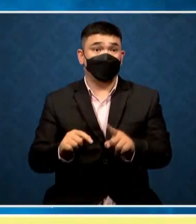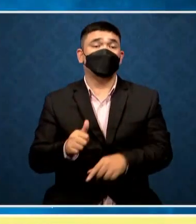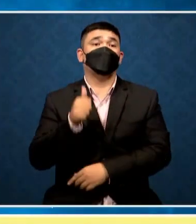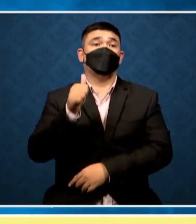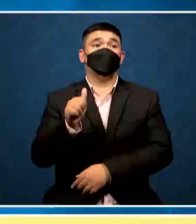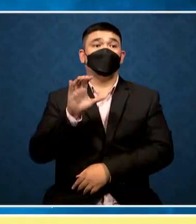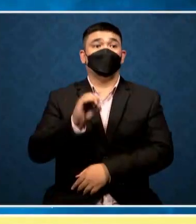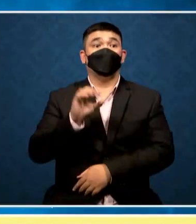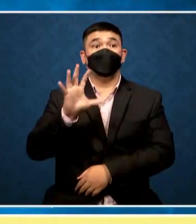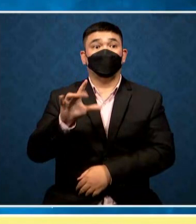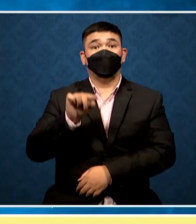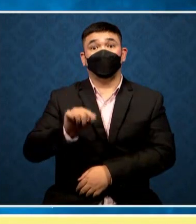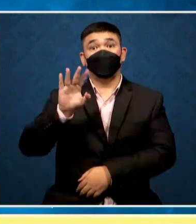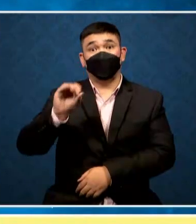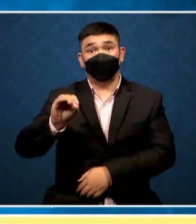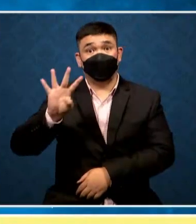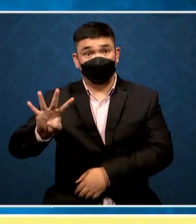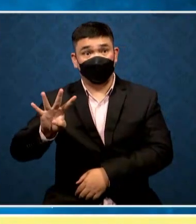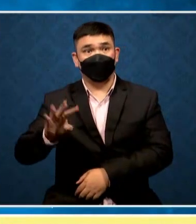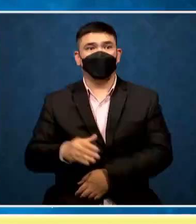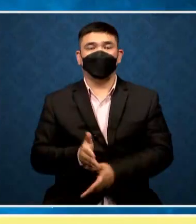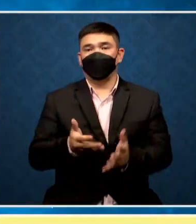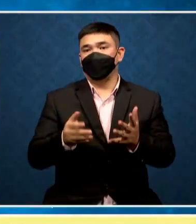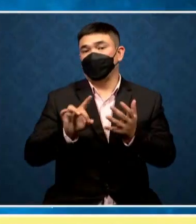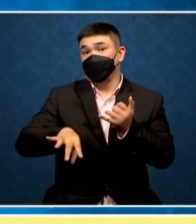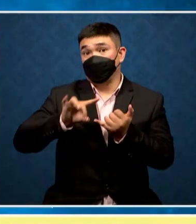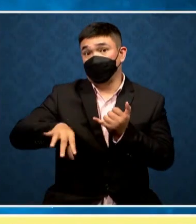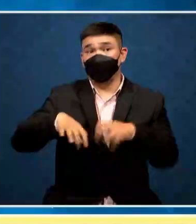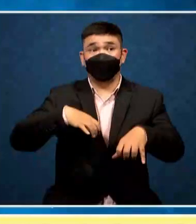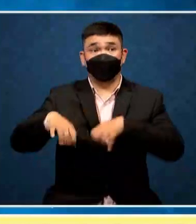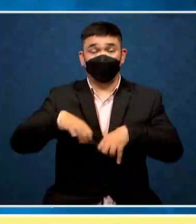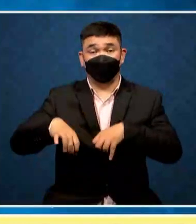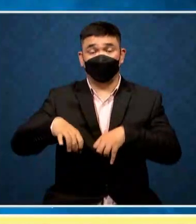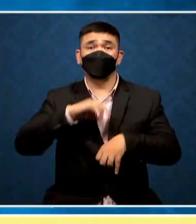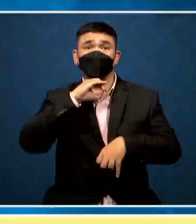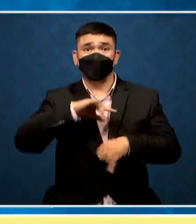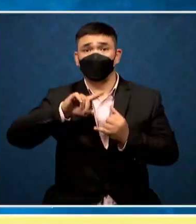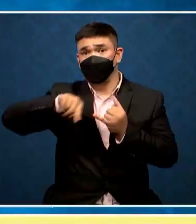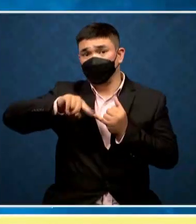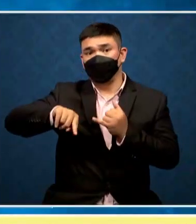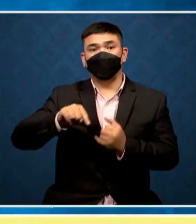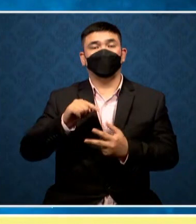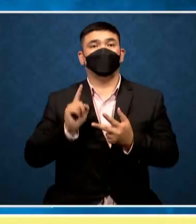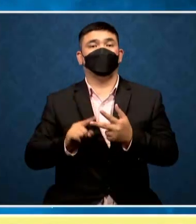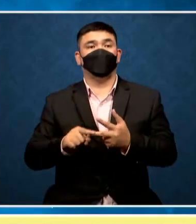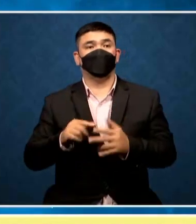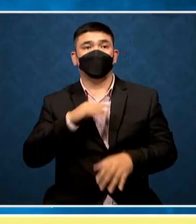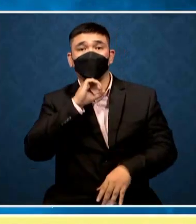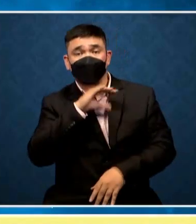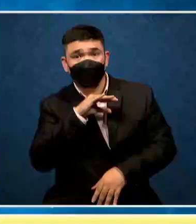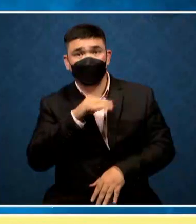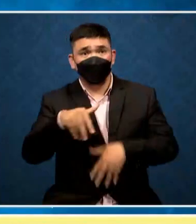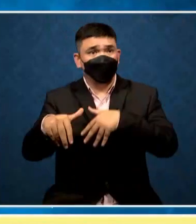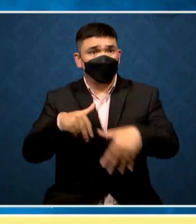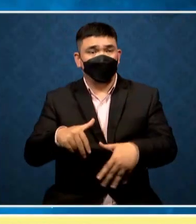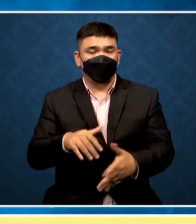55.54%อัี้มาดดดานที่ 3 ด้านจัการขยะที่ปลายทางปลายทางก็คือ ขยะมูลฝ่อยชุ